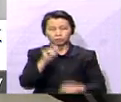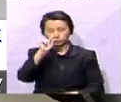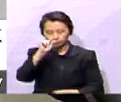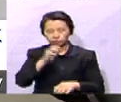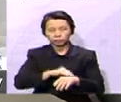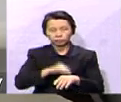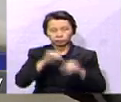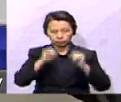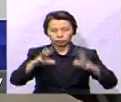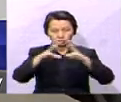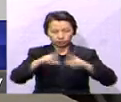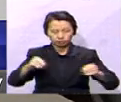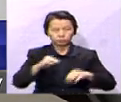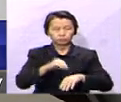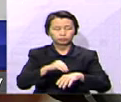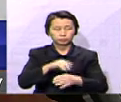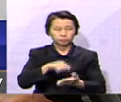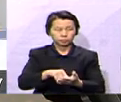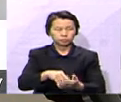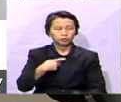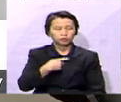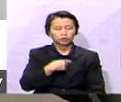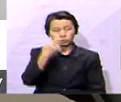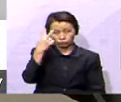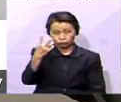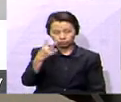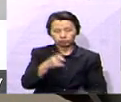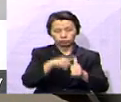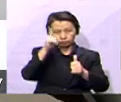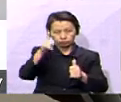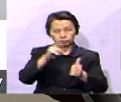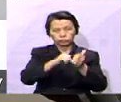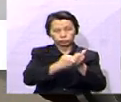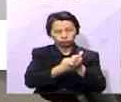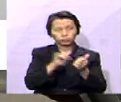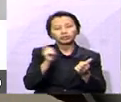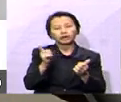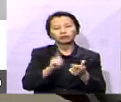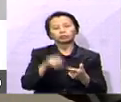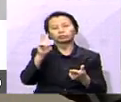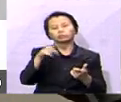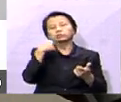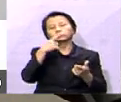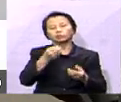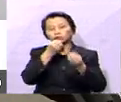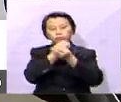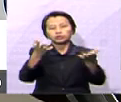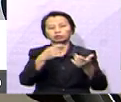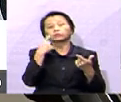lagi kita bohelesaikan perkara ini kita dua perkara yang pertama sumber mana kedua siapa